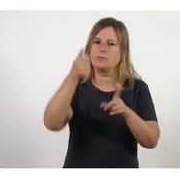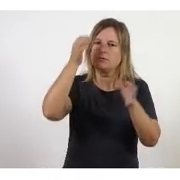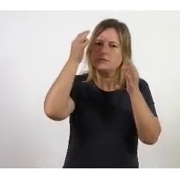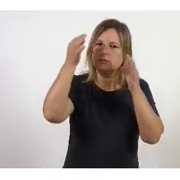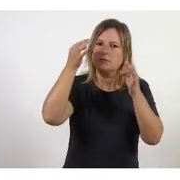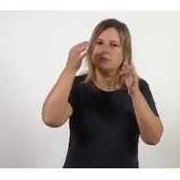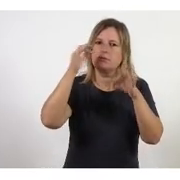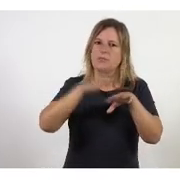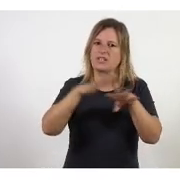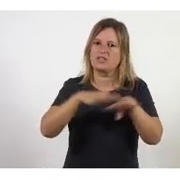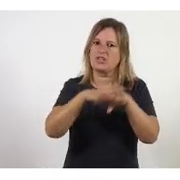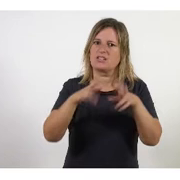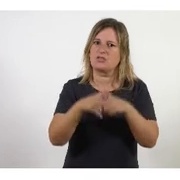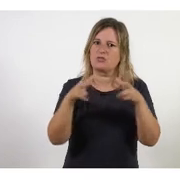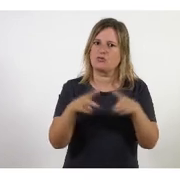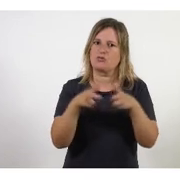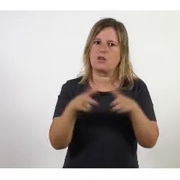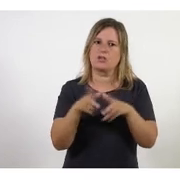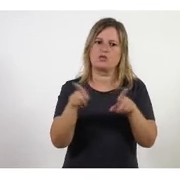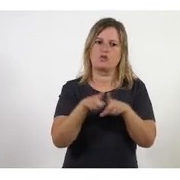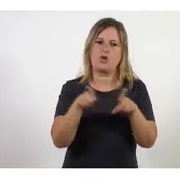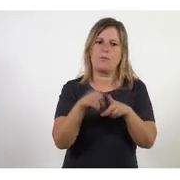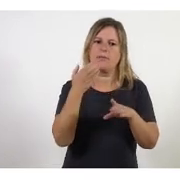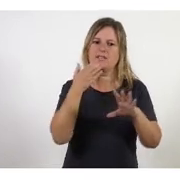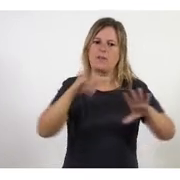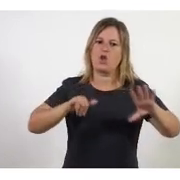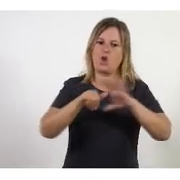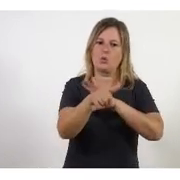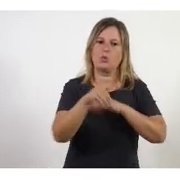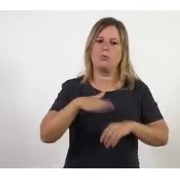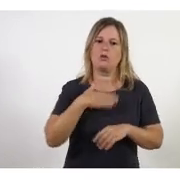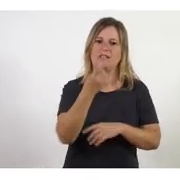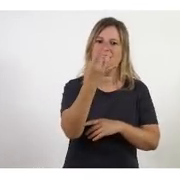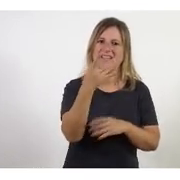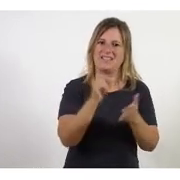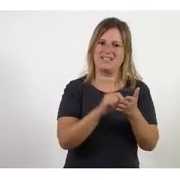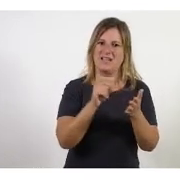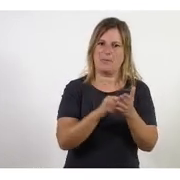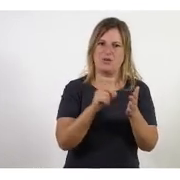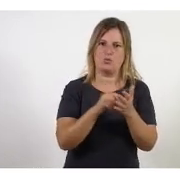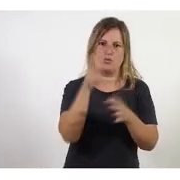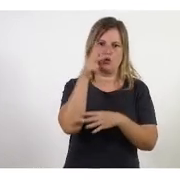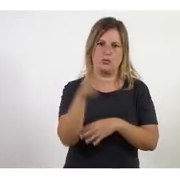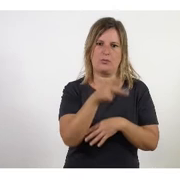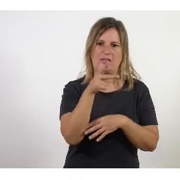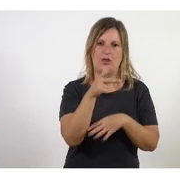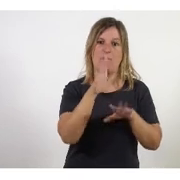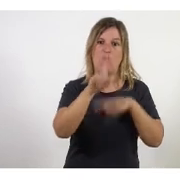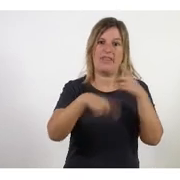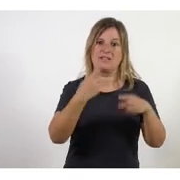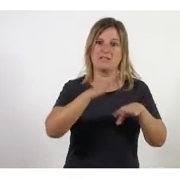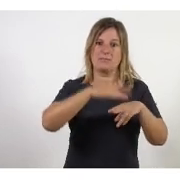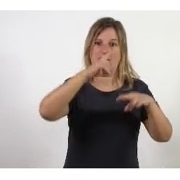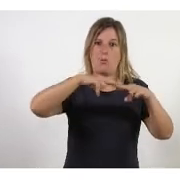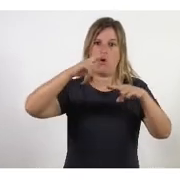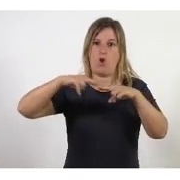vídeos per xarxes socials, també com són, podria ser a YouTube, sapigueu que podeu fer 15 minuts de vídeo, però després, a l'hora de muntar, amb